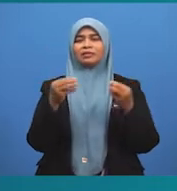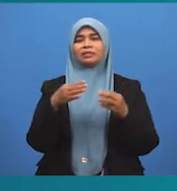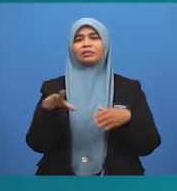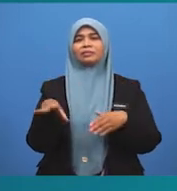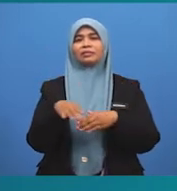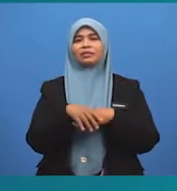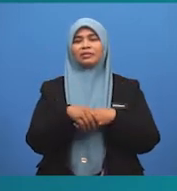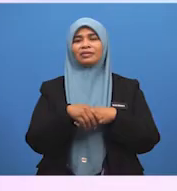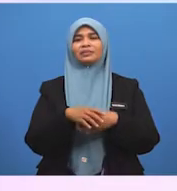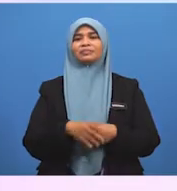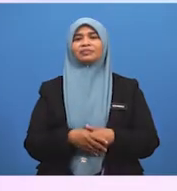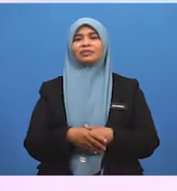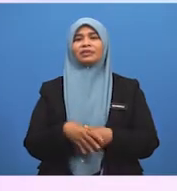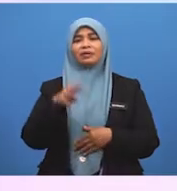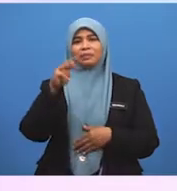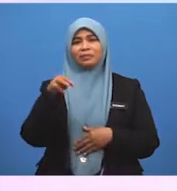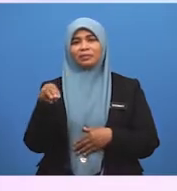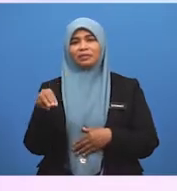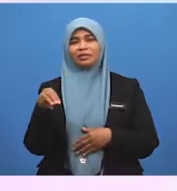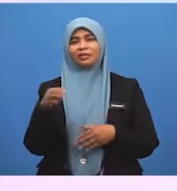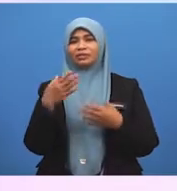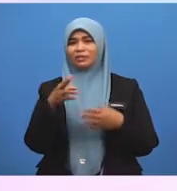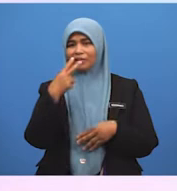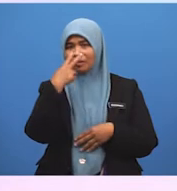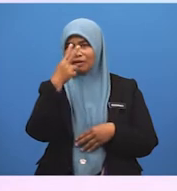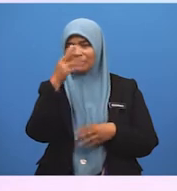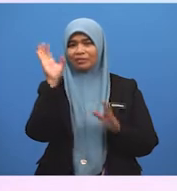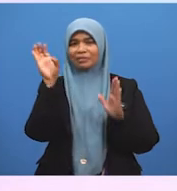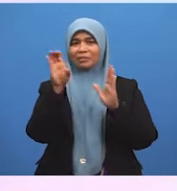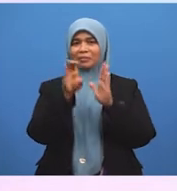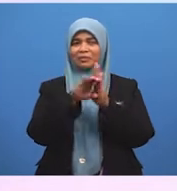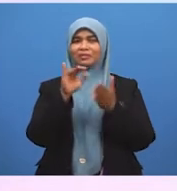perkahwinan. Murid-murid, sudah melihat gambar tersebut?